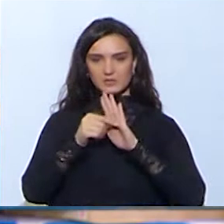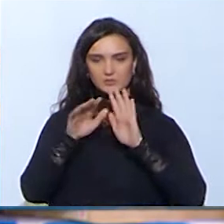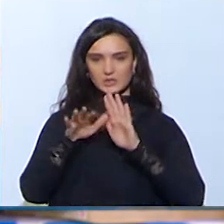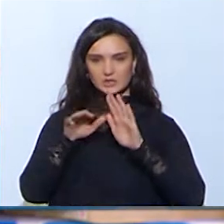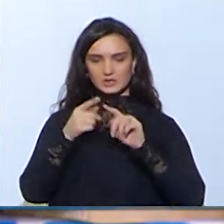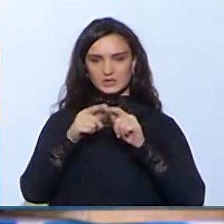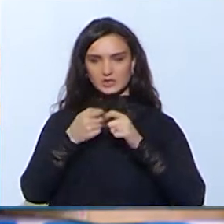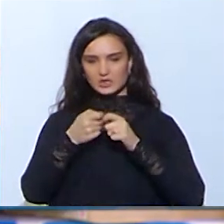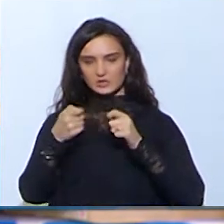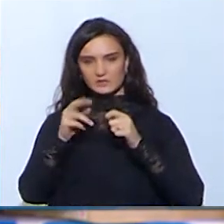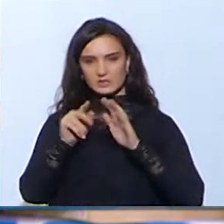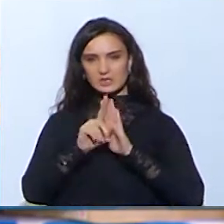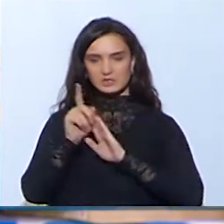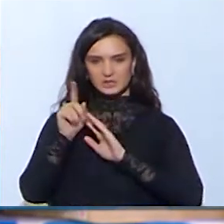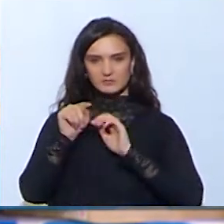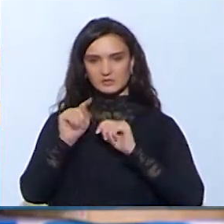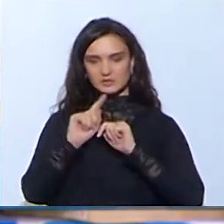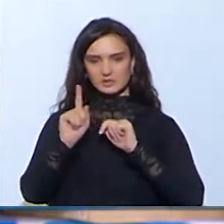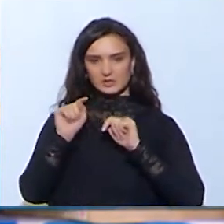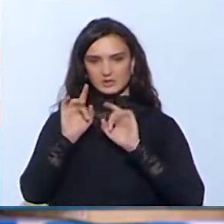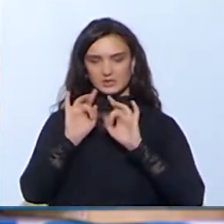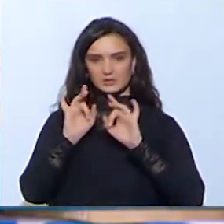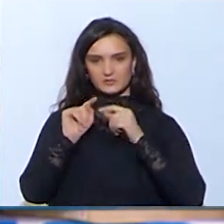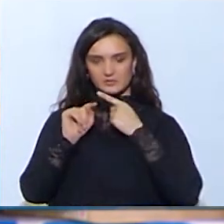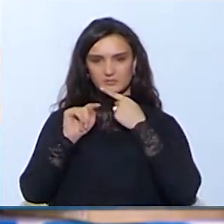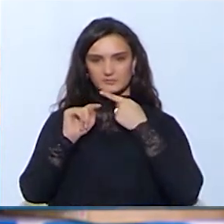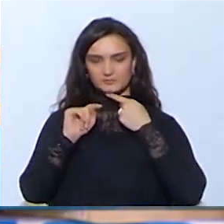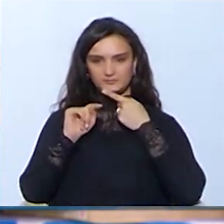ადგილებზე ქაჩავს და იწოვს გარკვეულ სახის ტკივილებს.